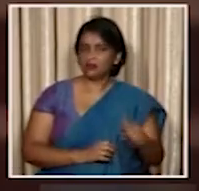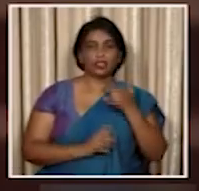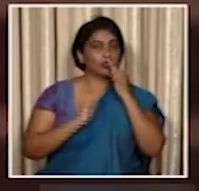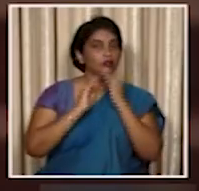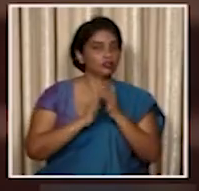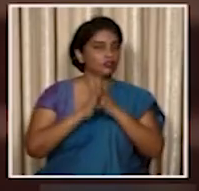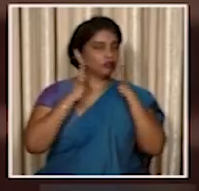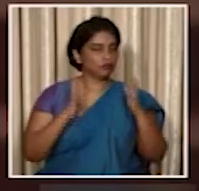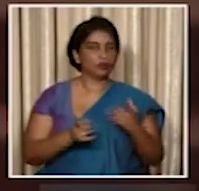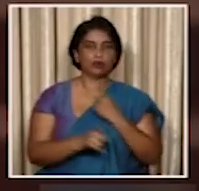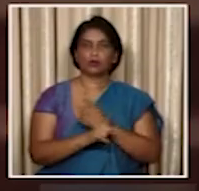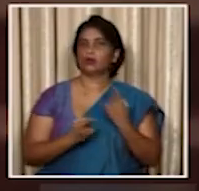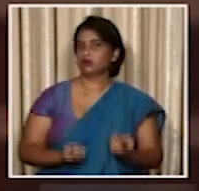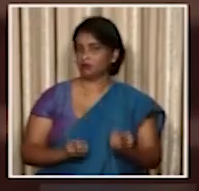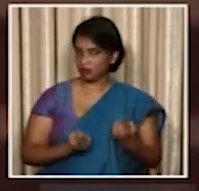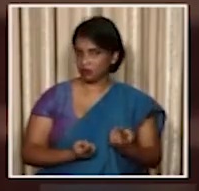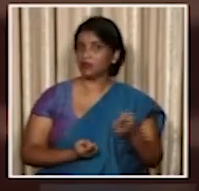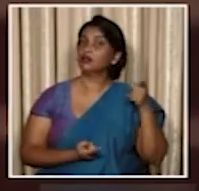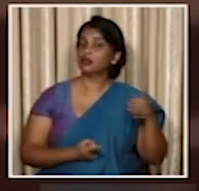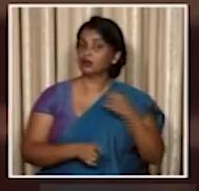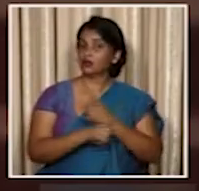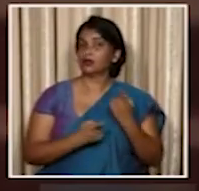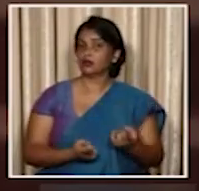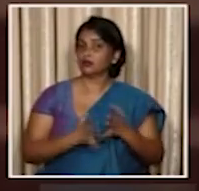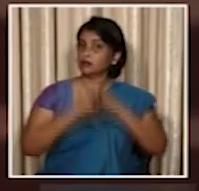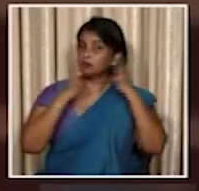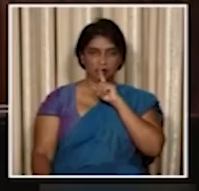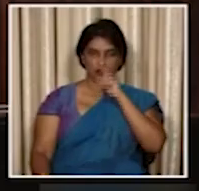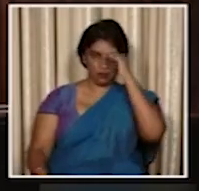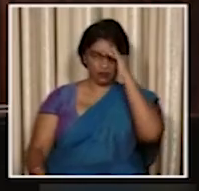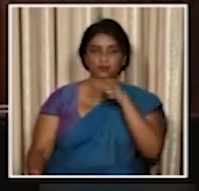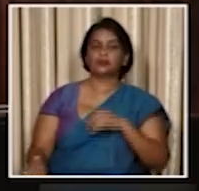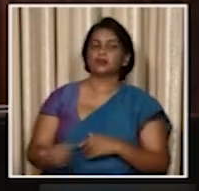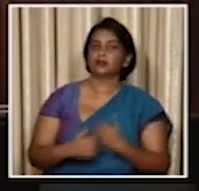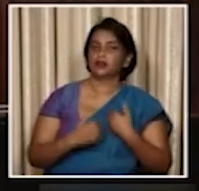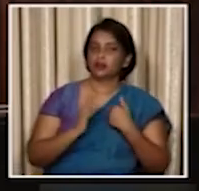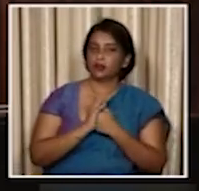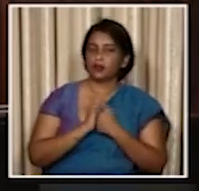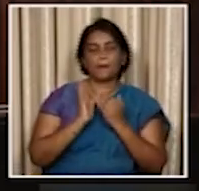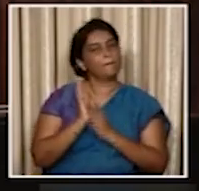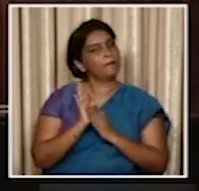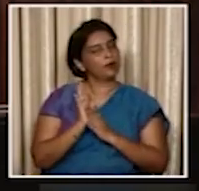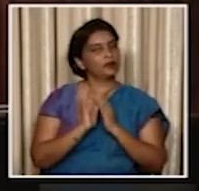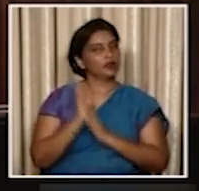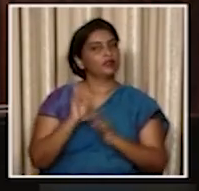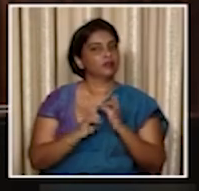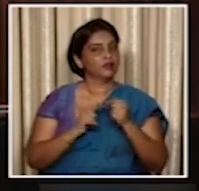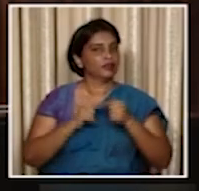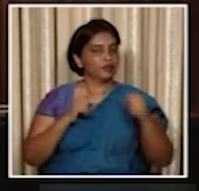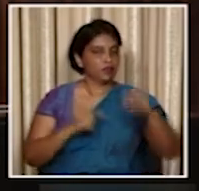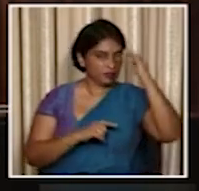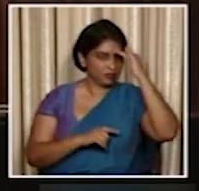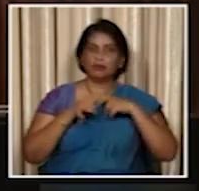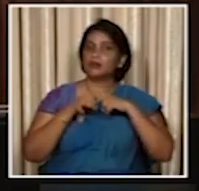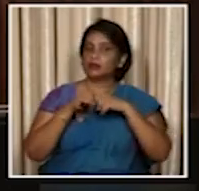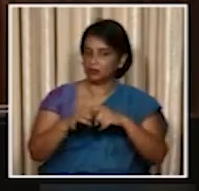ලොකු විශාල ගුරුහිංගයක් ඇති වෙලා තියෙනවා. මේ ගුරුහිංගේ වැඩියෙන්ම තියෙන්නේ බස්නාහිර පළාතේ. අපේ ගරු මනෝෂ ඇමතුමා විපක්ෂ නායකතුමාගෙන්